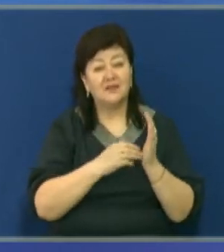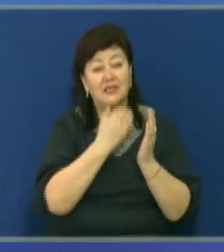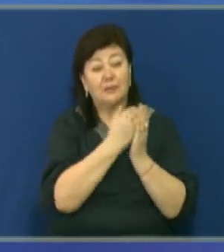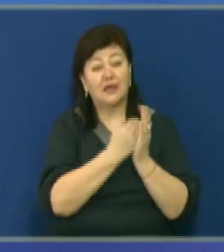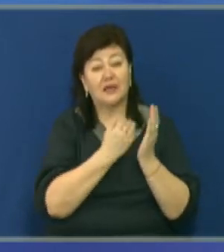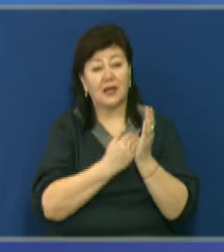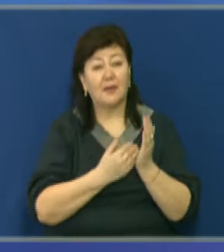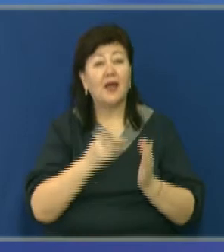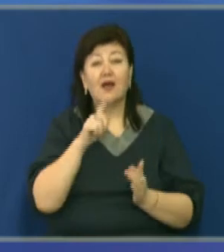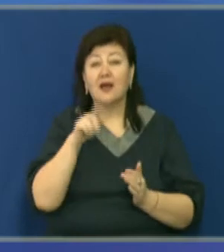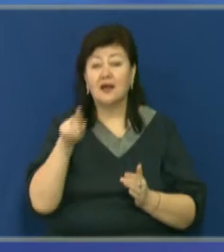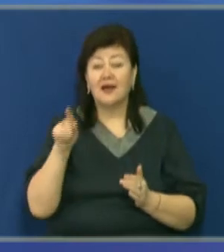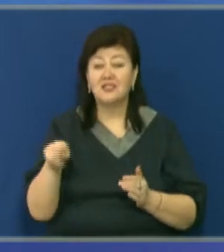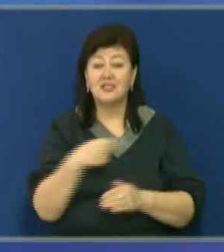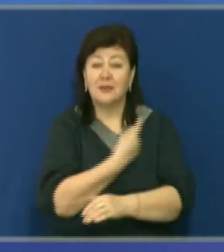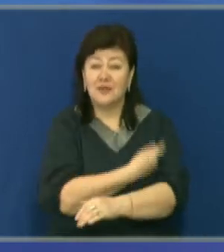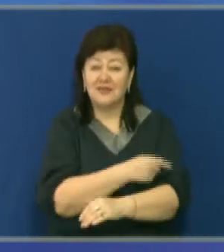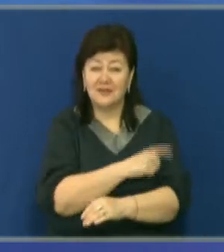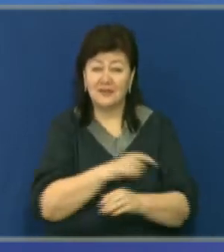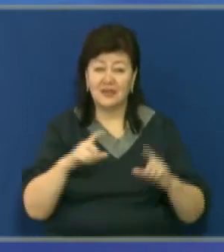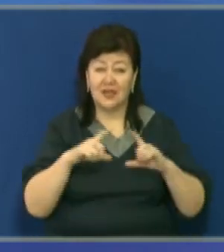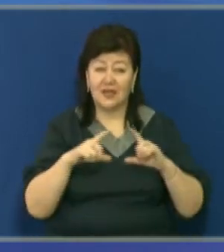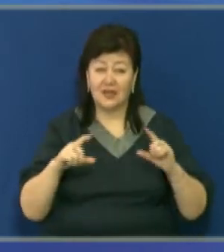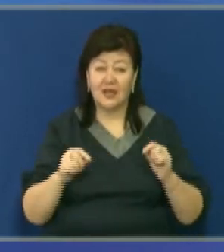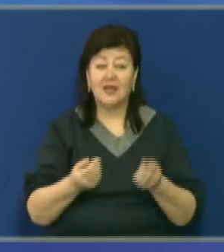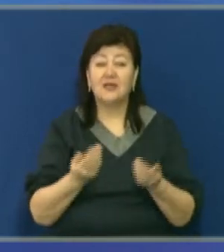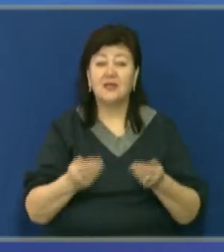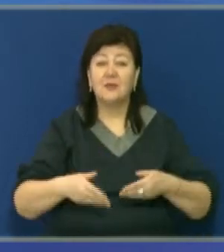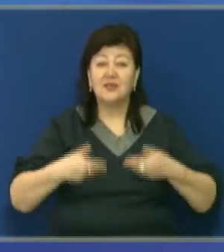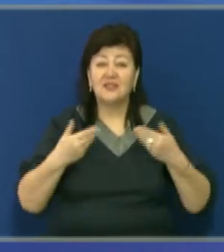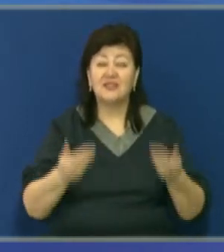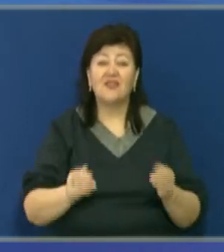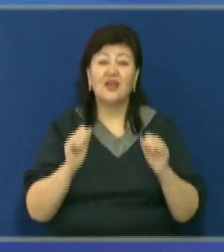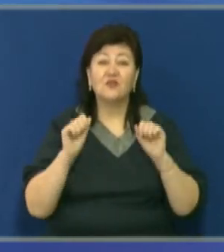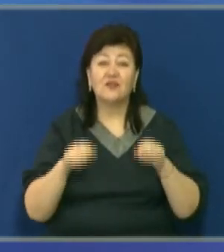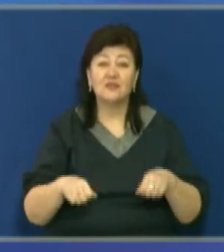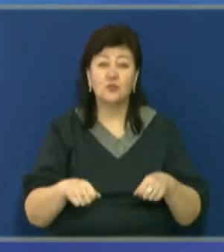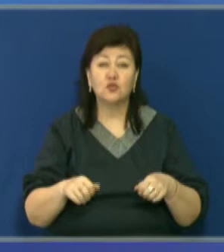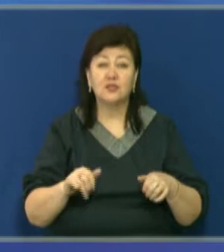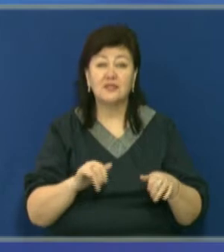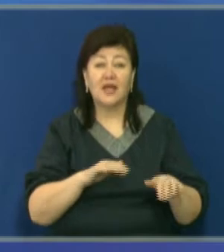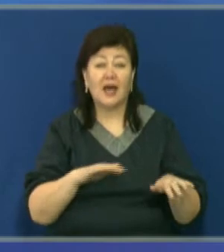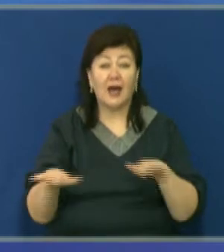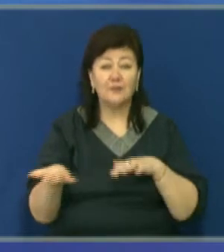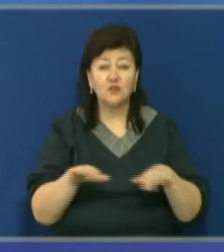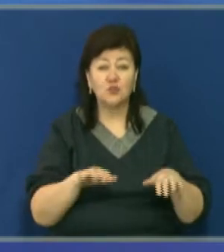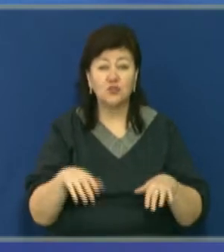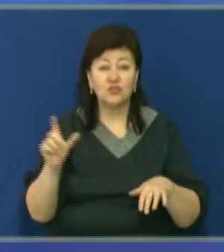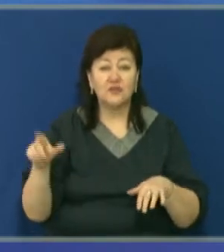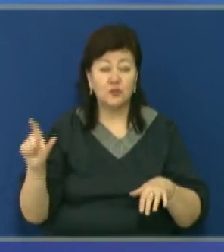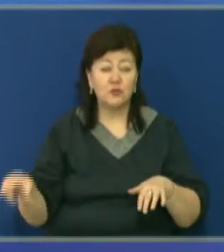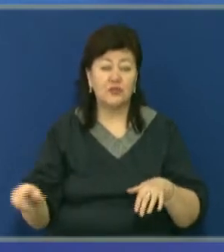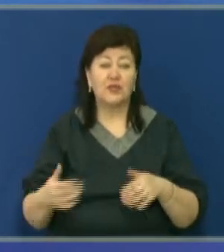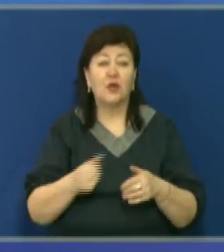медицина мекемелері қайта жабдықталып, қызмет қолжетімділігі артып келеді. Облыстық денсаулық сақтау басқармасының басшысы Ермек